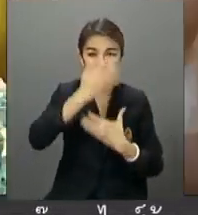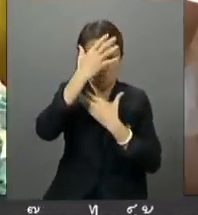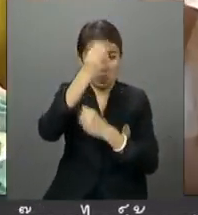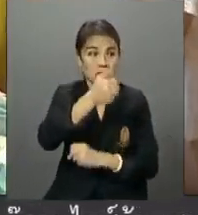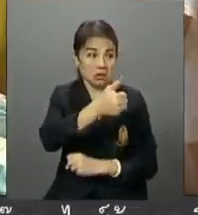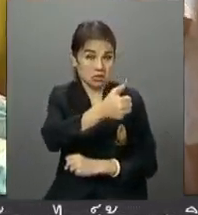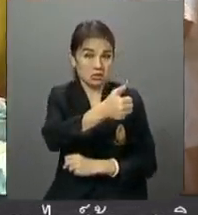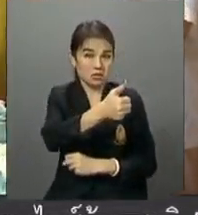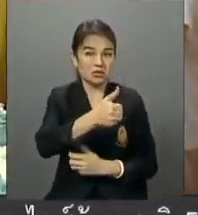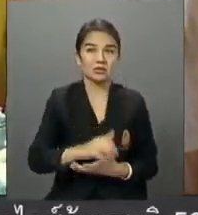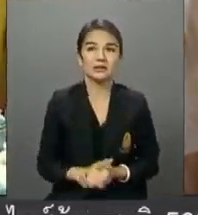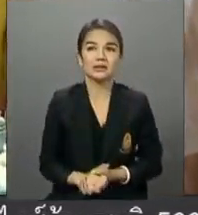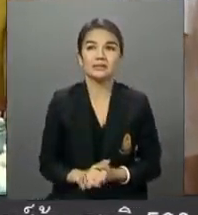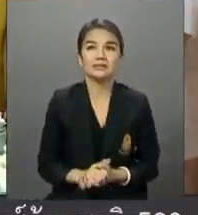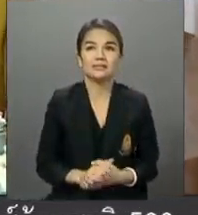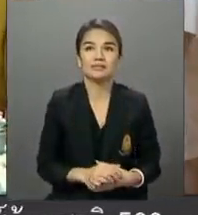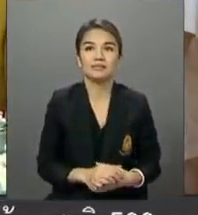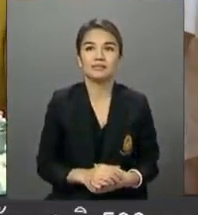ยค่ะ